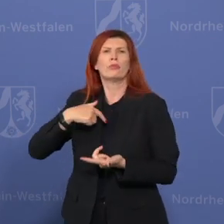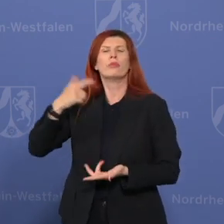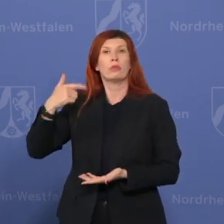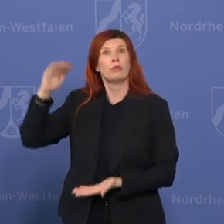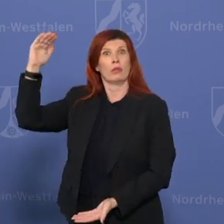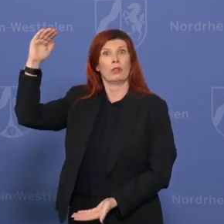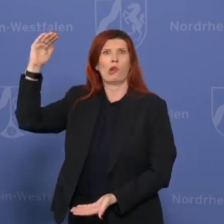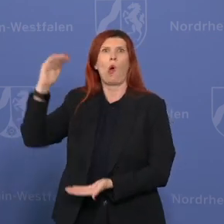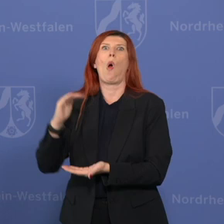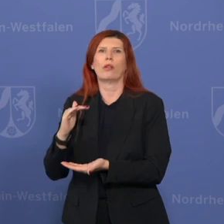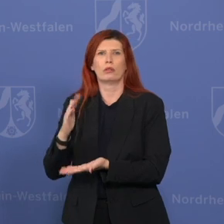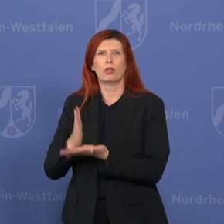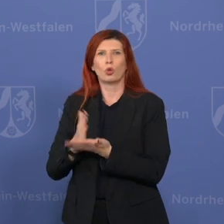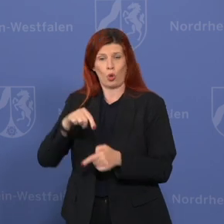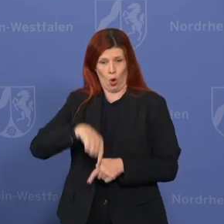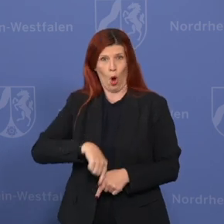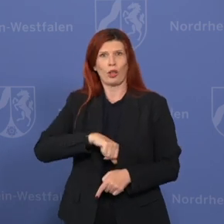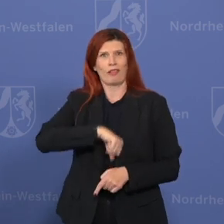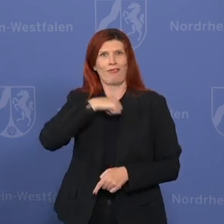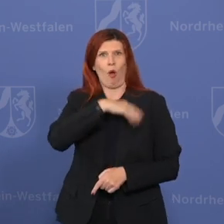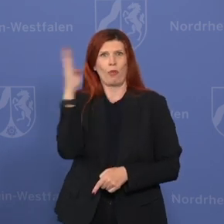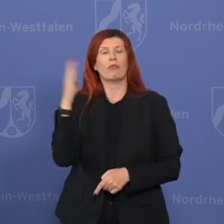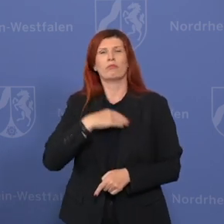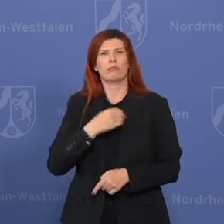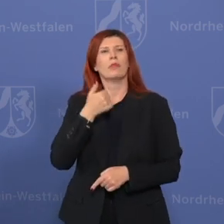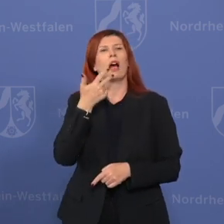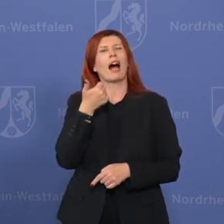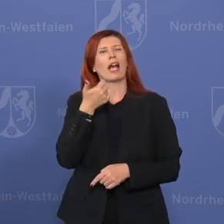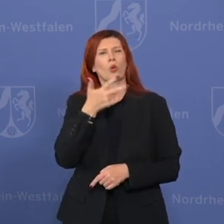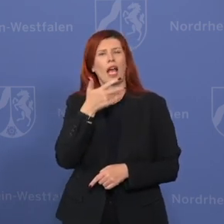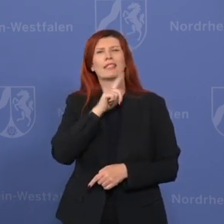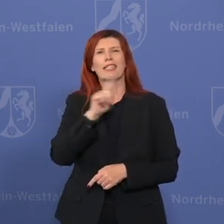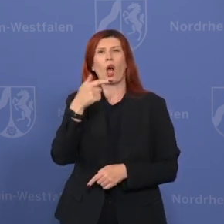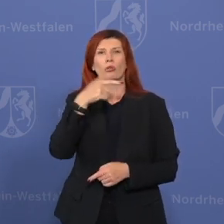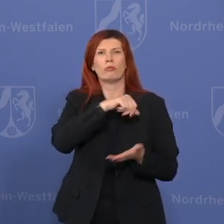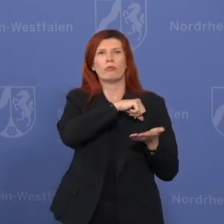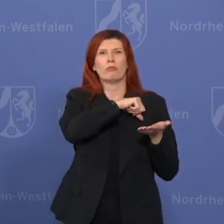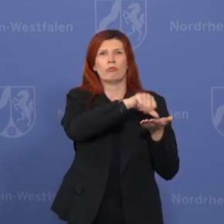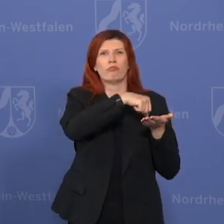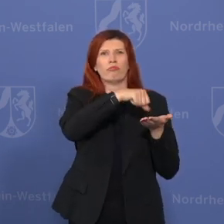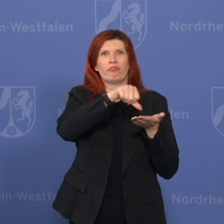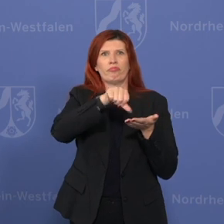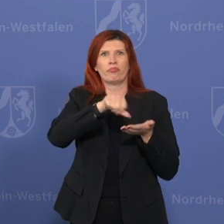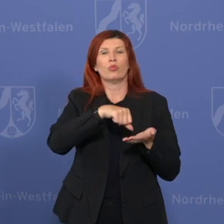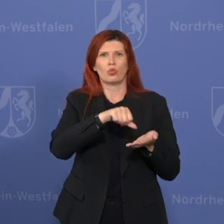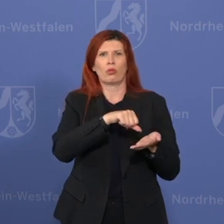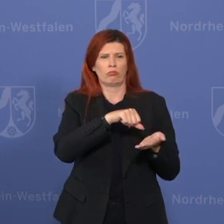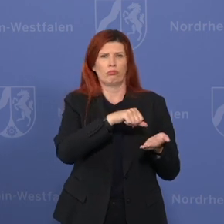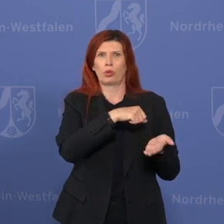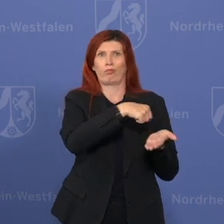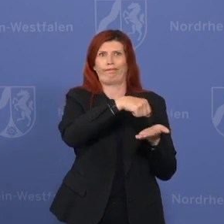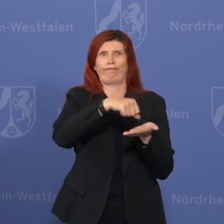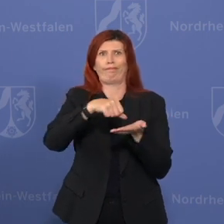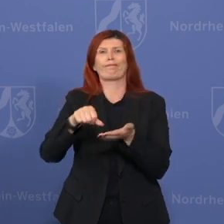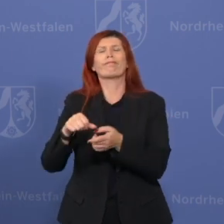die heute gekommen sind, haben wir sehr vielen, die kommen alle aus der Anfangszeit, sehr vielen schon Gott sei Dank helfen können. Aber